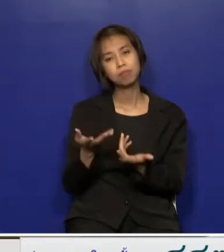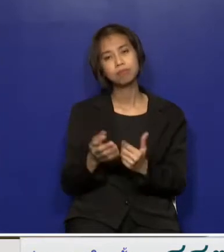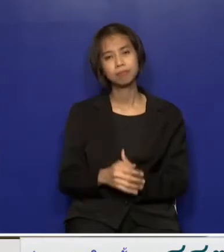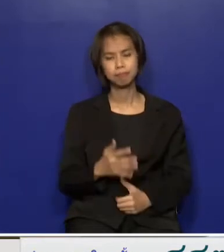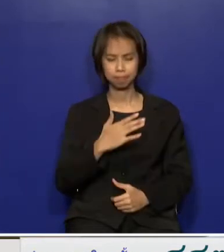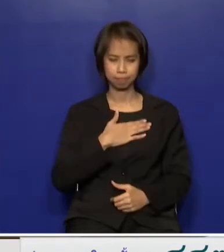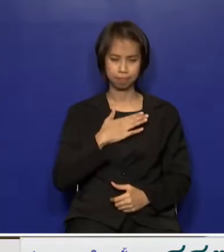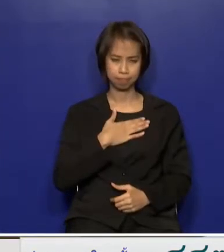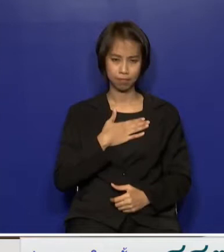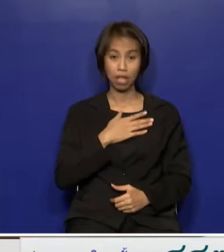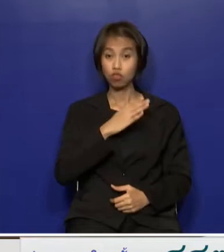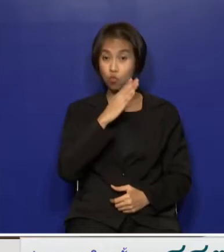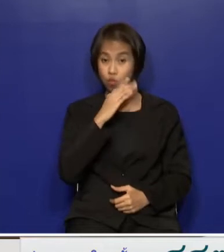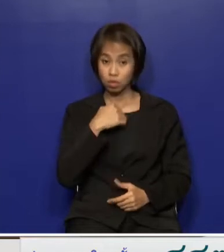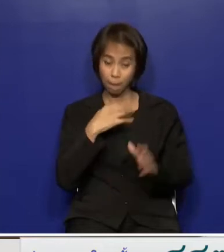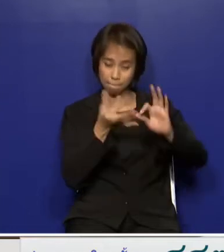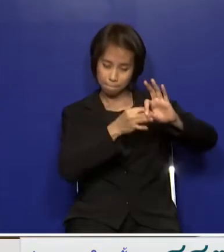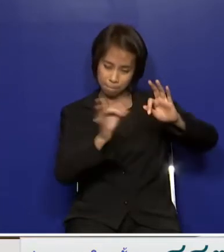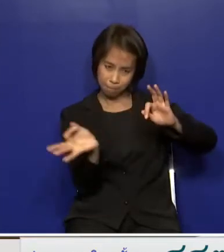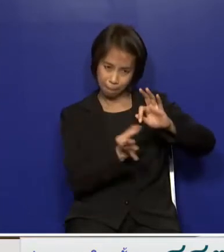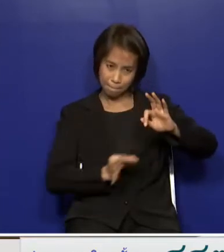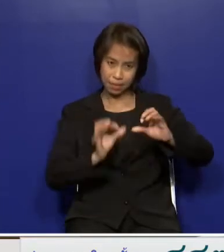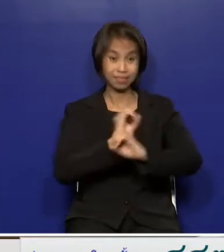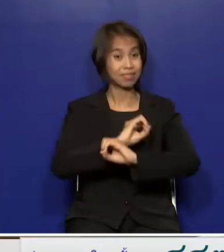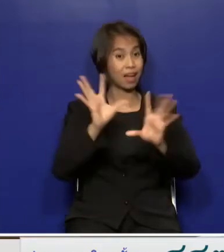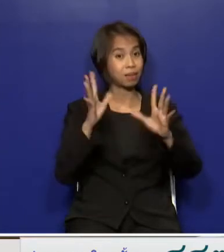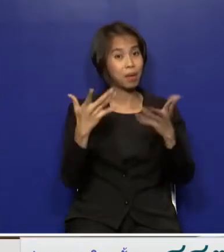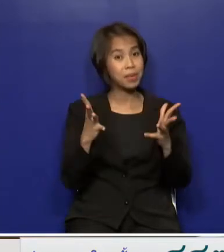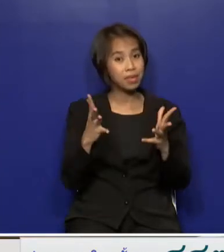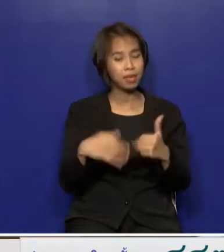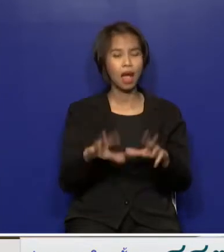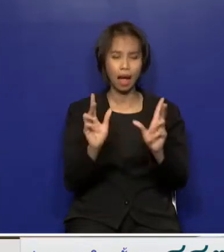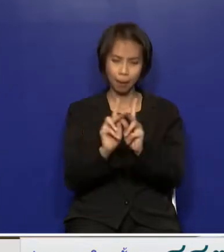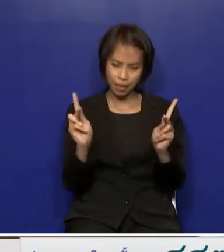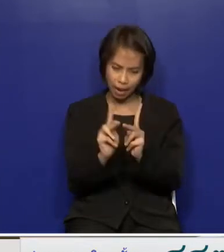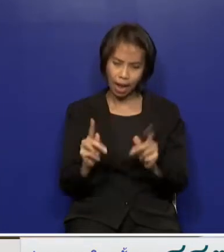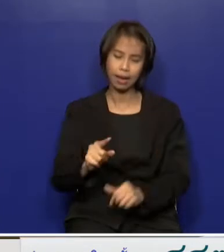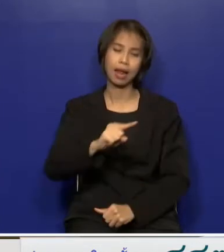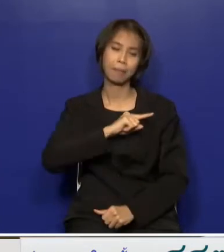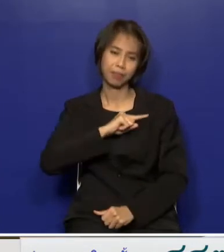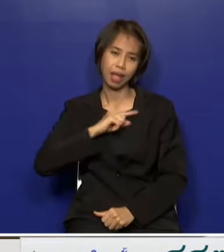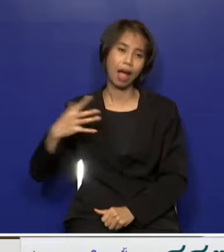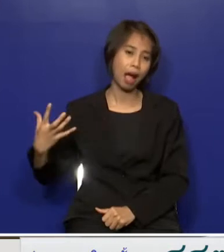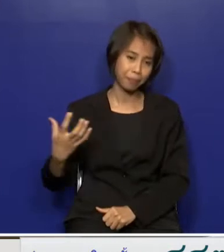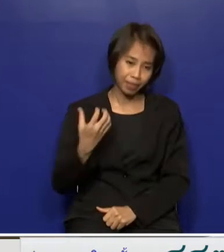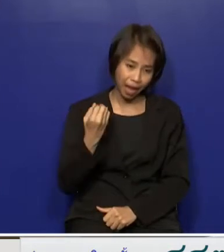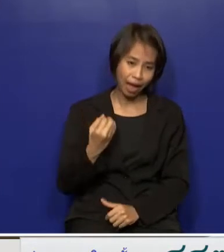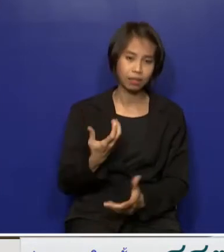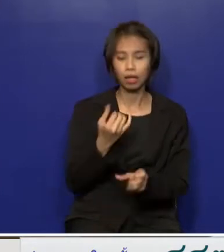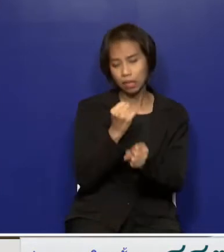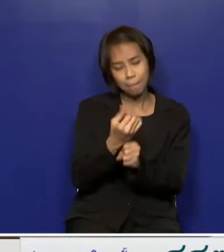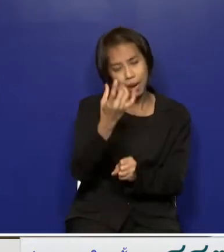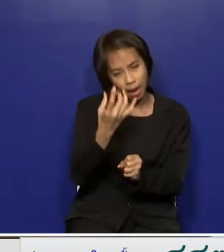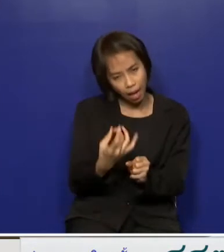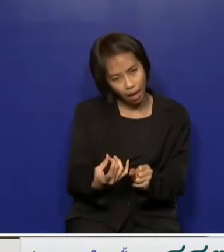ผมคิดว่าถ้าไม่pasเกี้นใหชัๆว่าขนรมการมหน้าทนาทที่ในการจัดเก็บแค่ไหนอยากไร